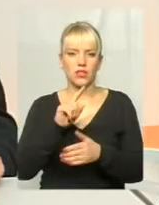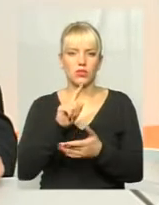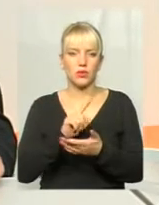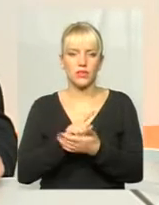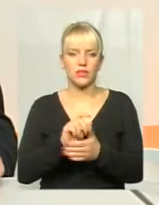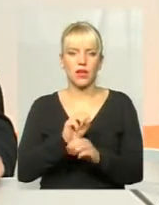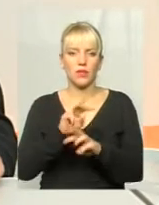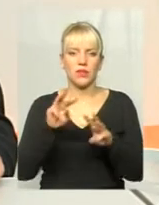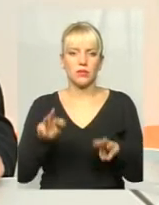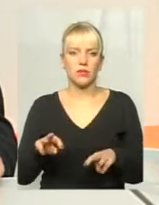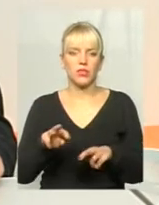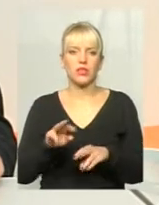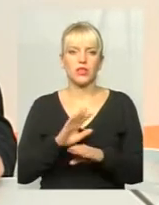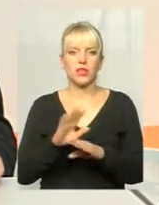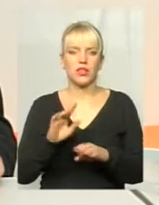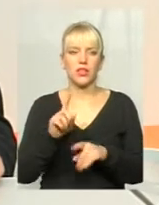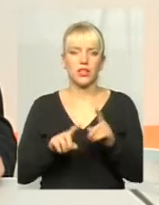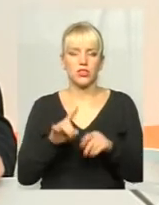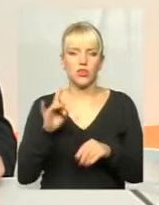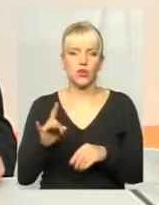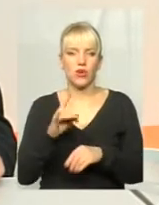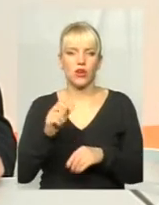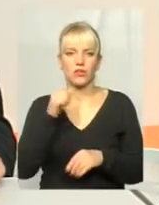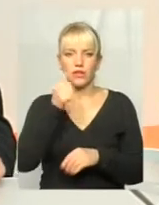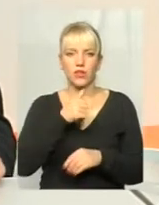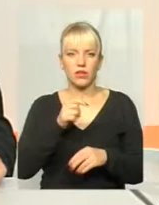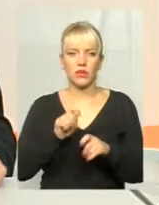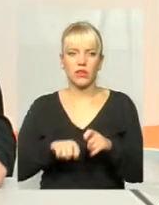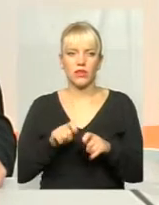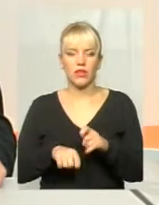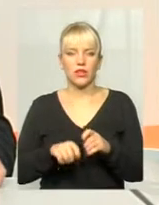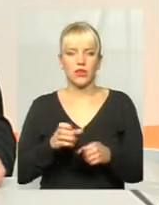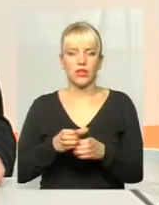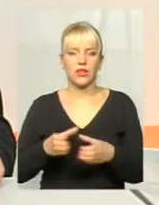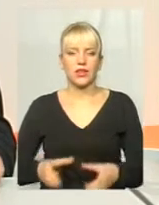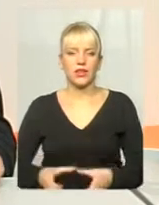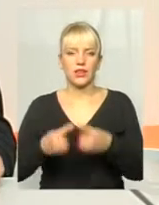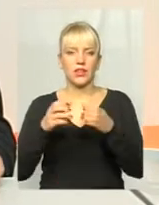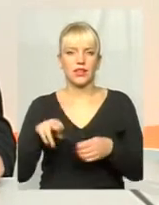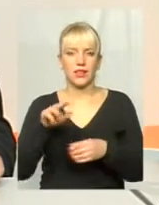зобов'язаний забезпечити не рідше одного разу на рік перевірку димовентиляційних каналів. Звертаю